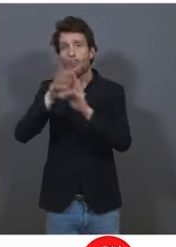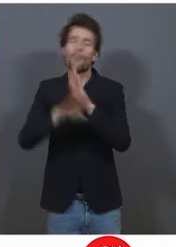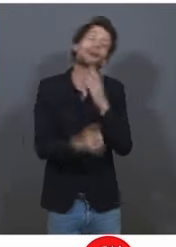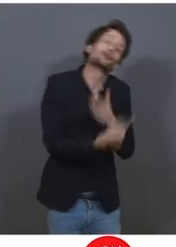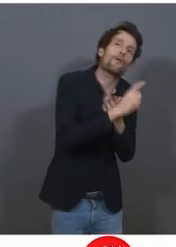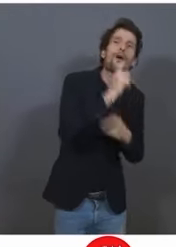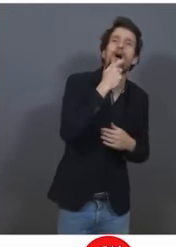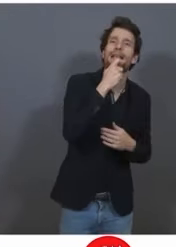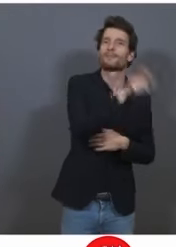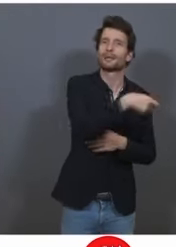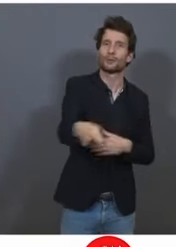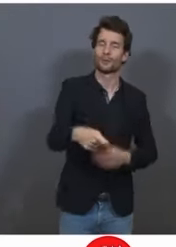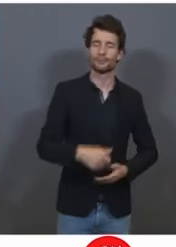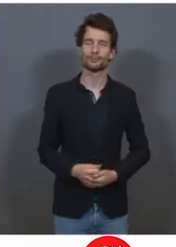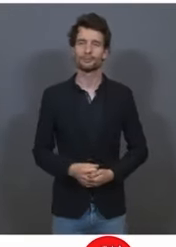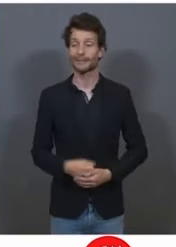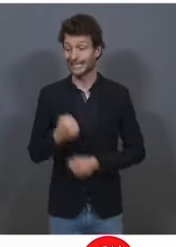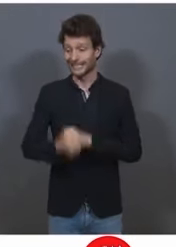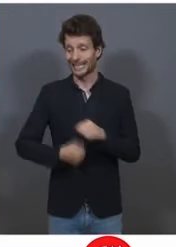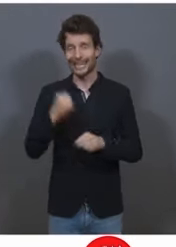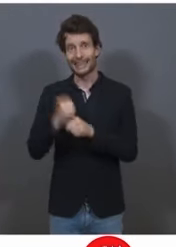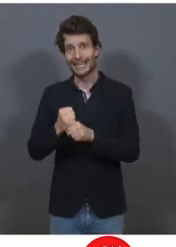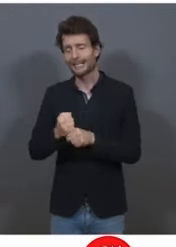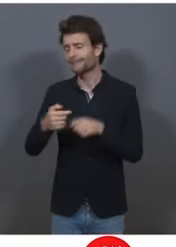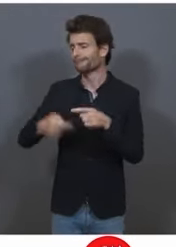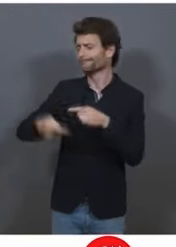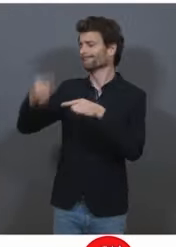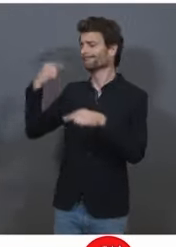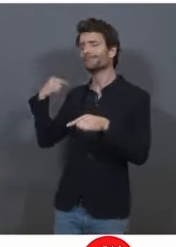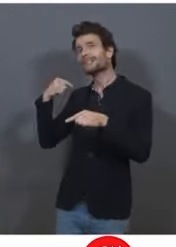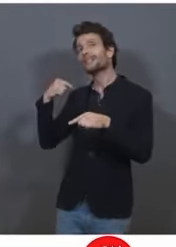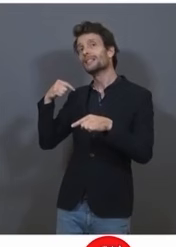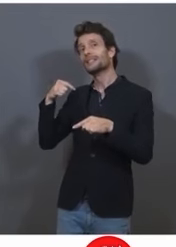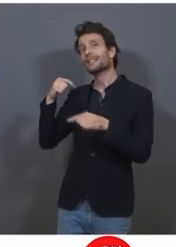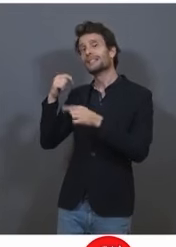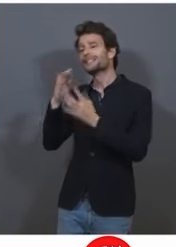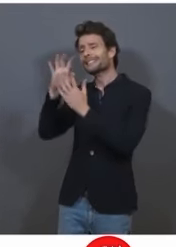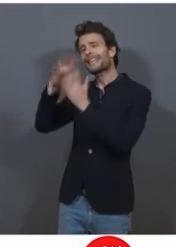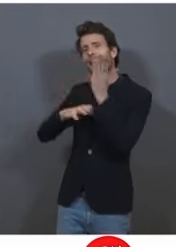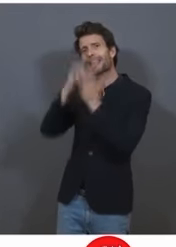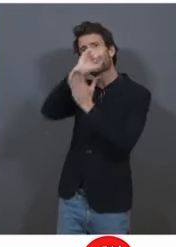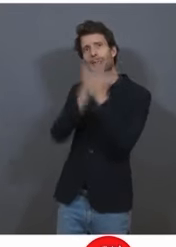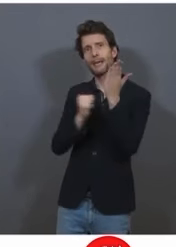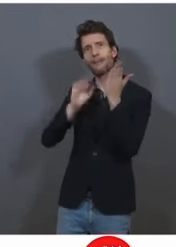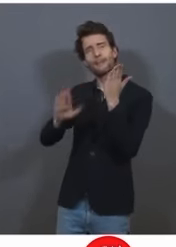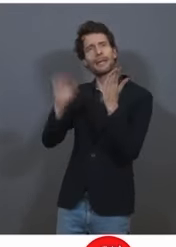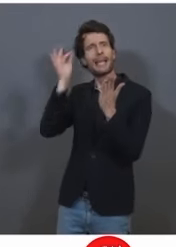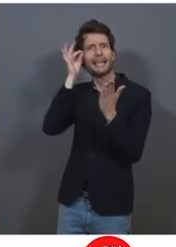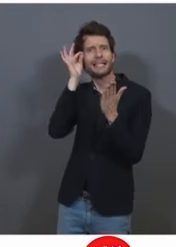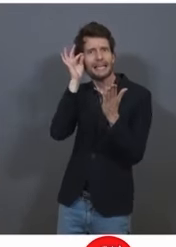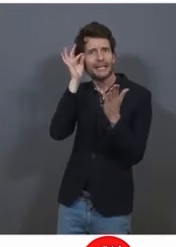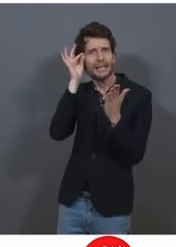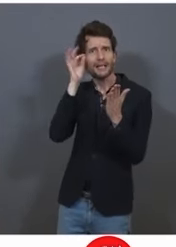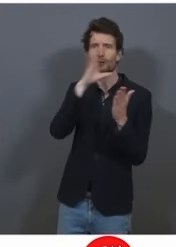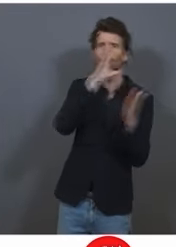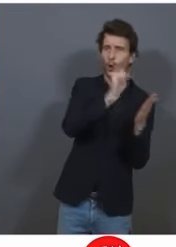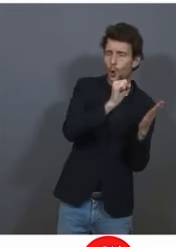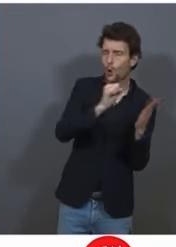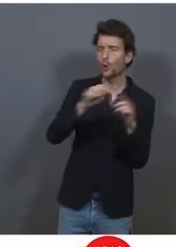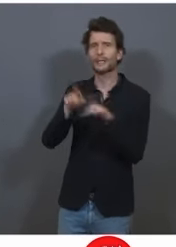Nous avons pourtant célébré cette année les 50 ans du traité de l'Élysée, signé par le général de Gaulle et le chancelier